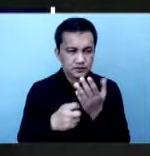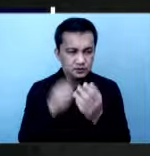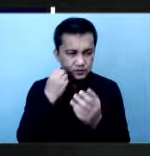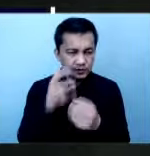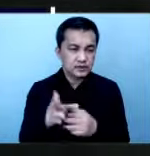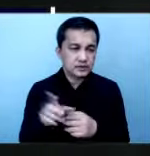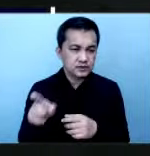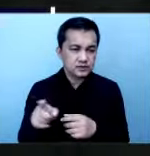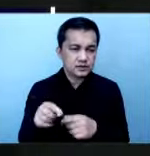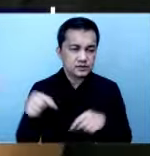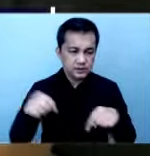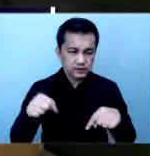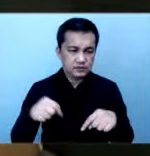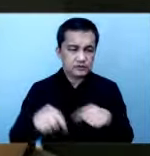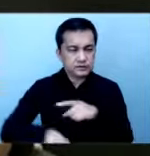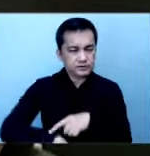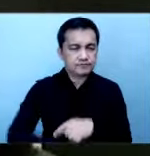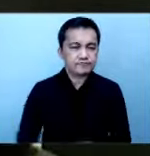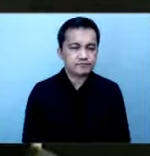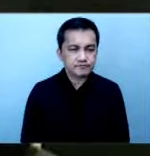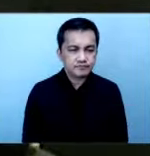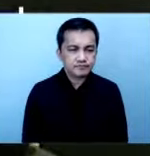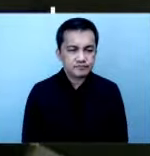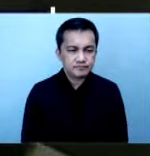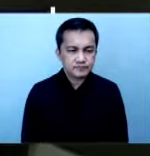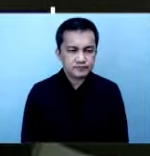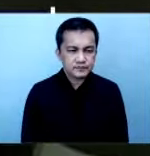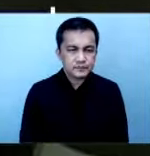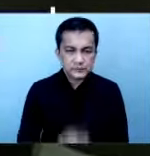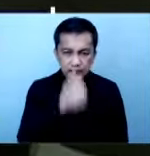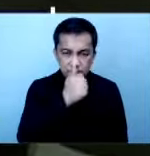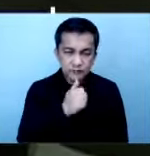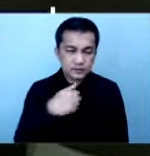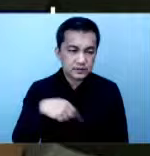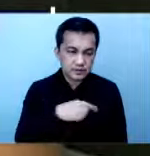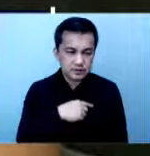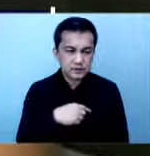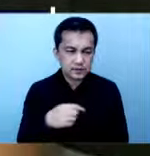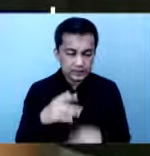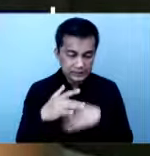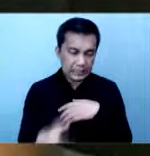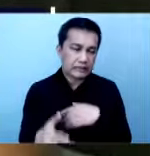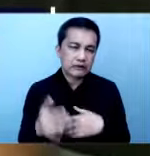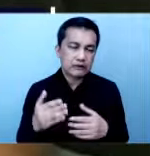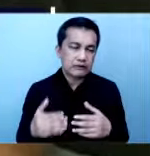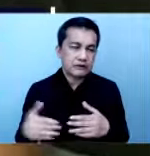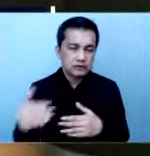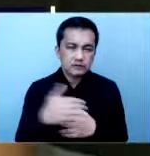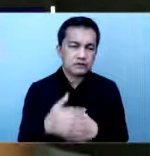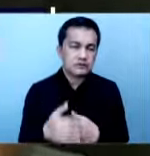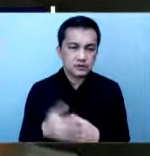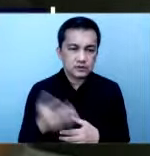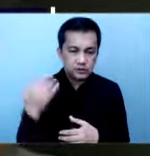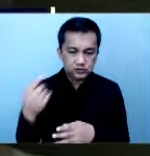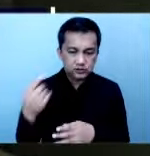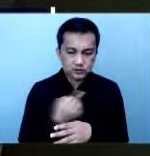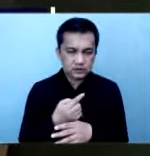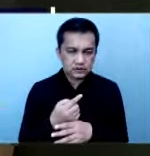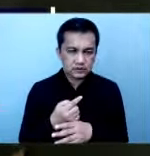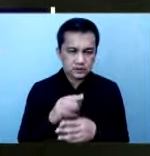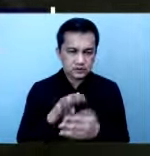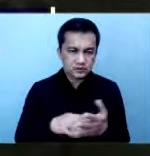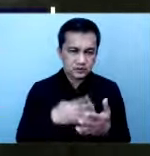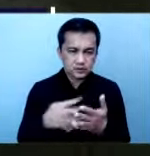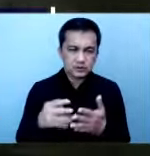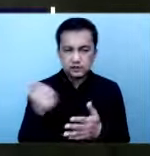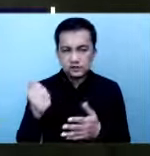tuwing ganitong panahon. Inagana namin para hindi kami ma-ano. Kasi yung last week nga, nagpabuka ko din sa isang bus.